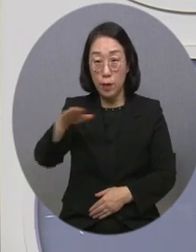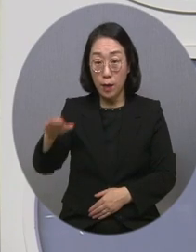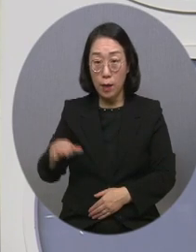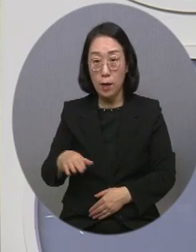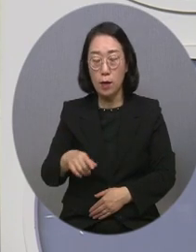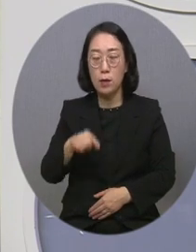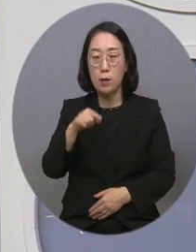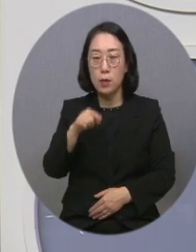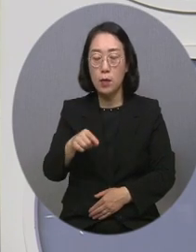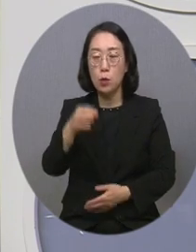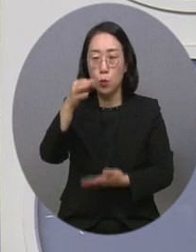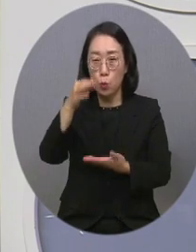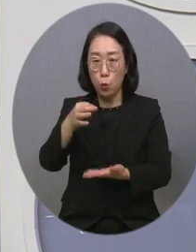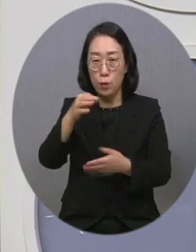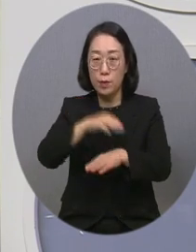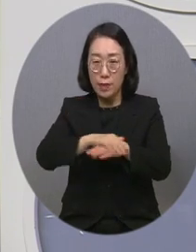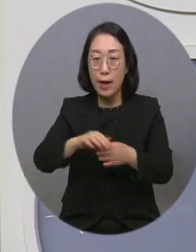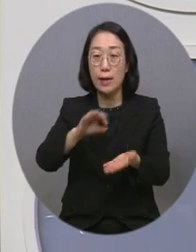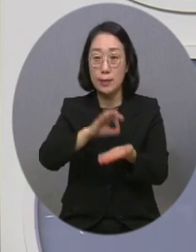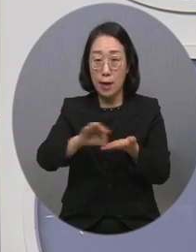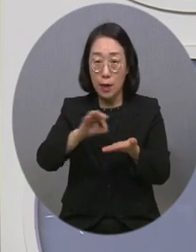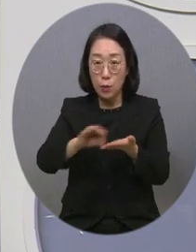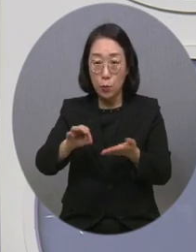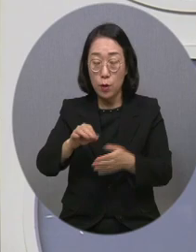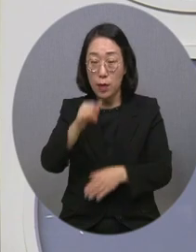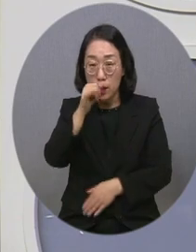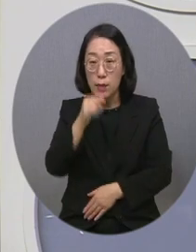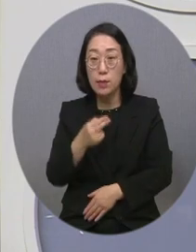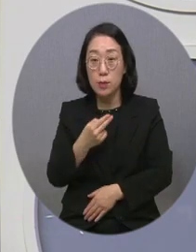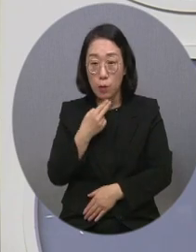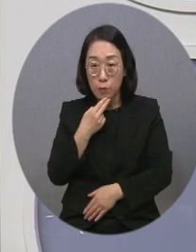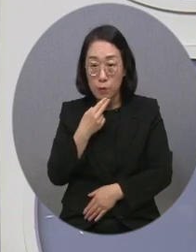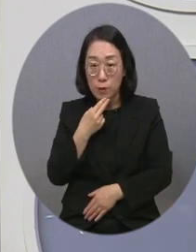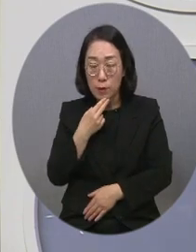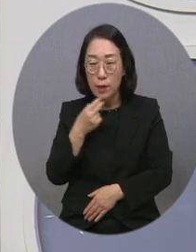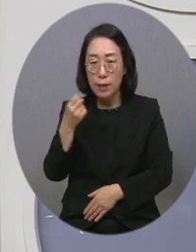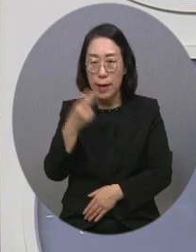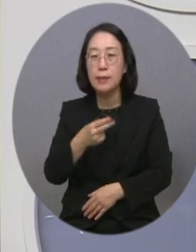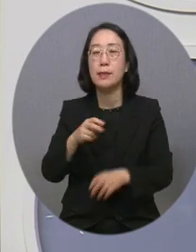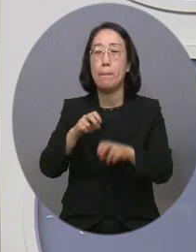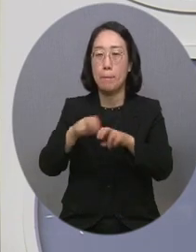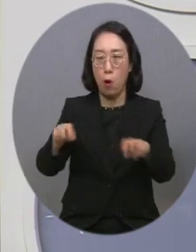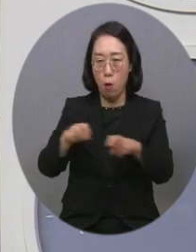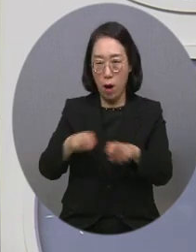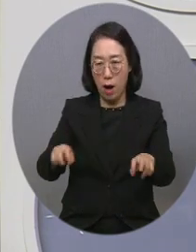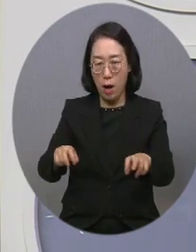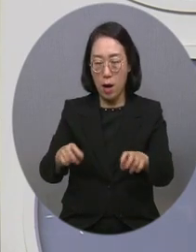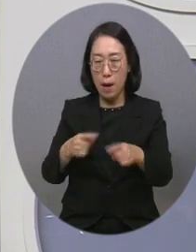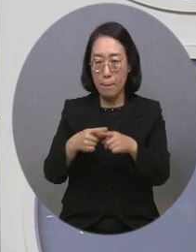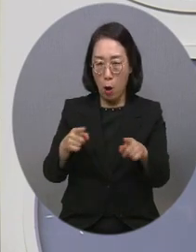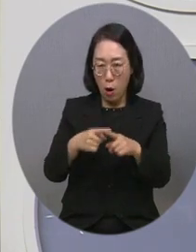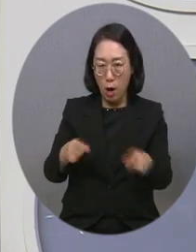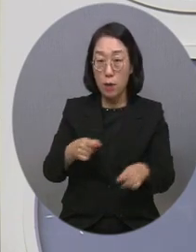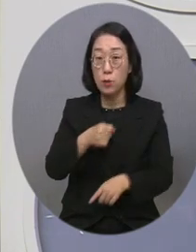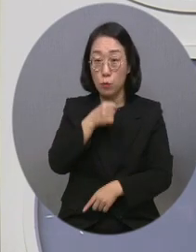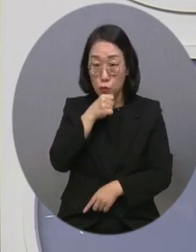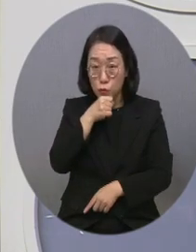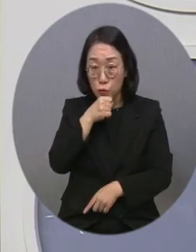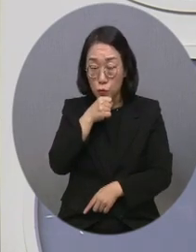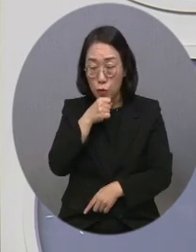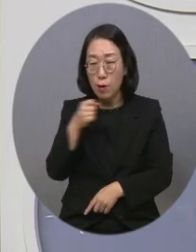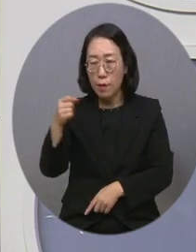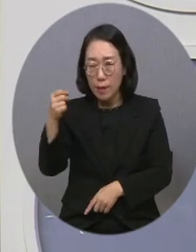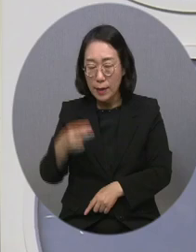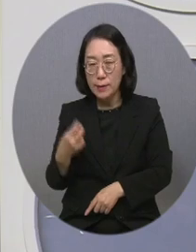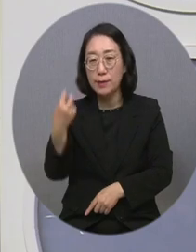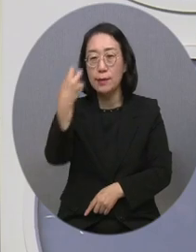배분 이 성금이 소중하게 잘 쓰여졌는지 안 쓰여졌는지 저희가 다시 평가를 하게 돼 있습니다. 그래서 평가위원회에서 평가를